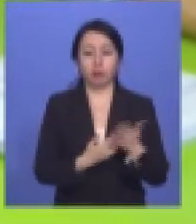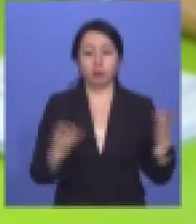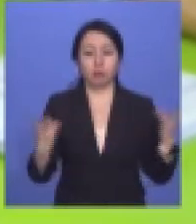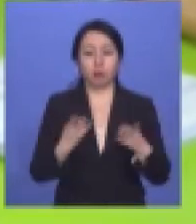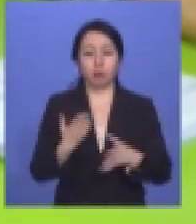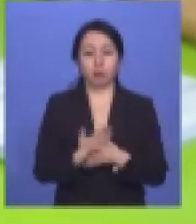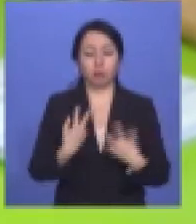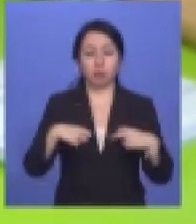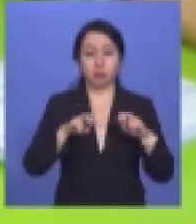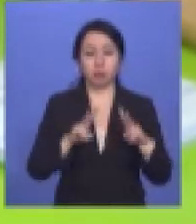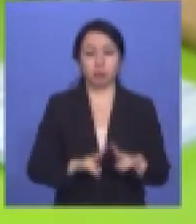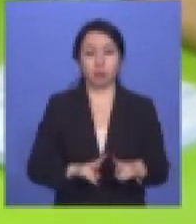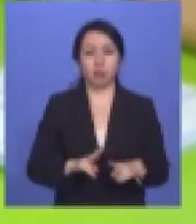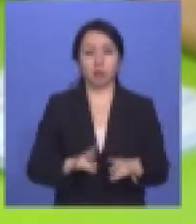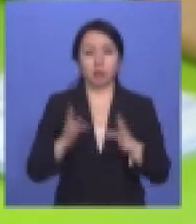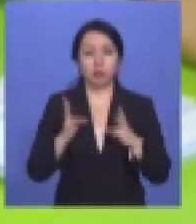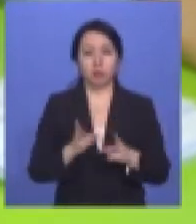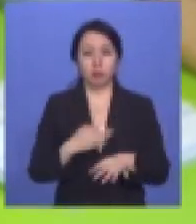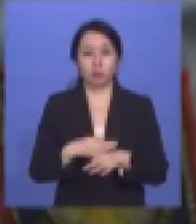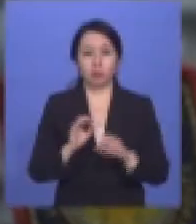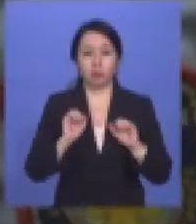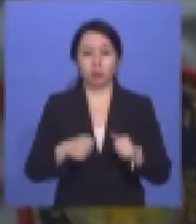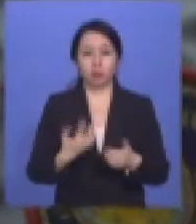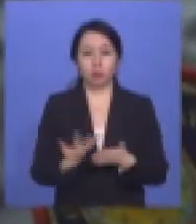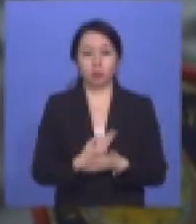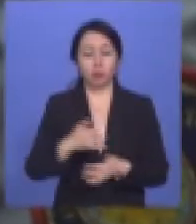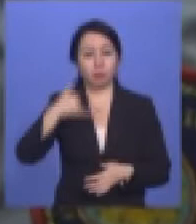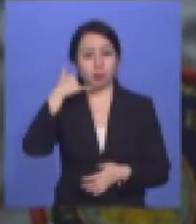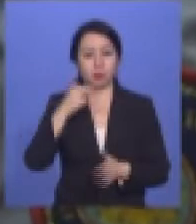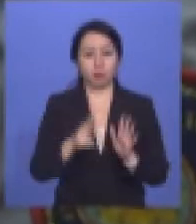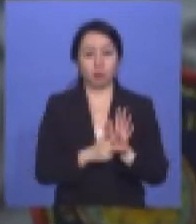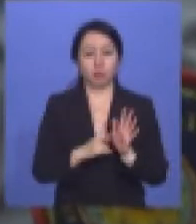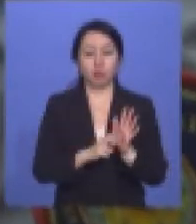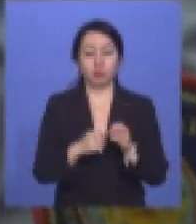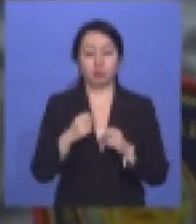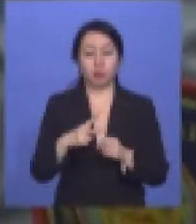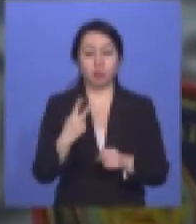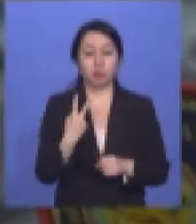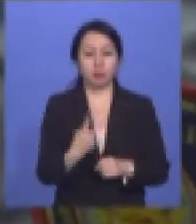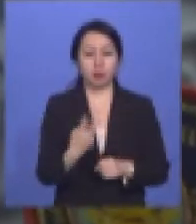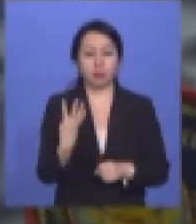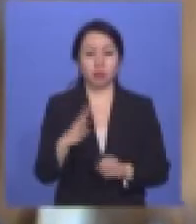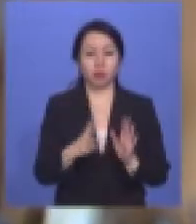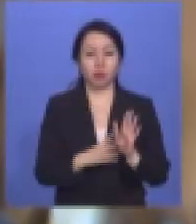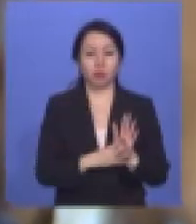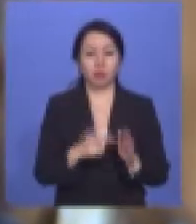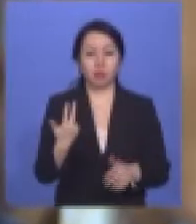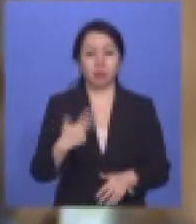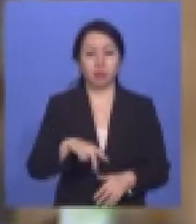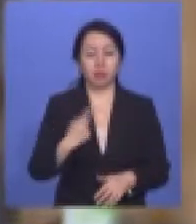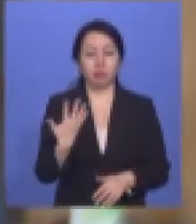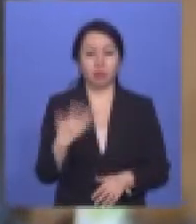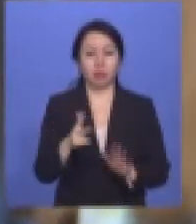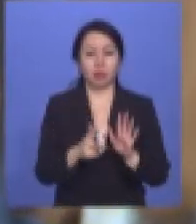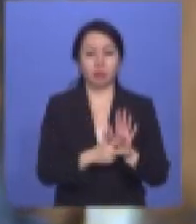необходимую помощь специалистов жертвы бытового насилия могут получить по телефонам 8 715 2 49